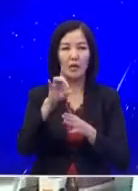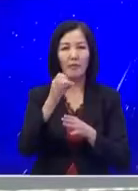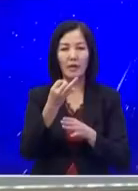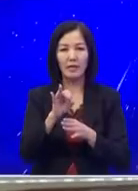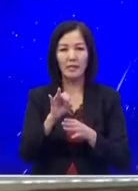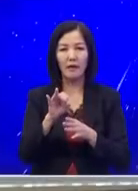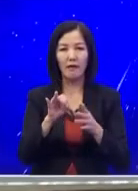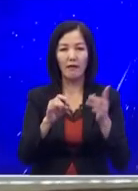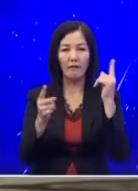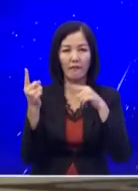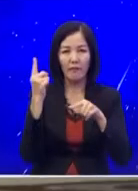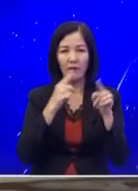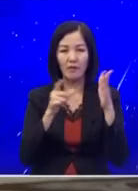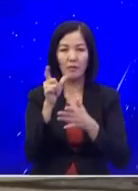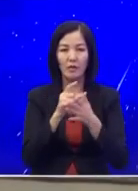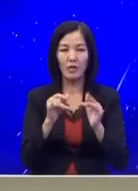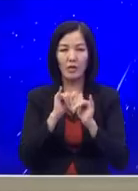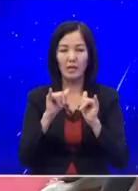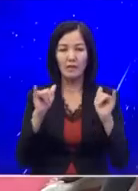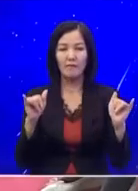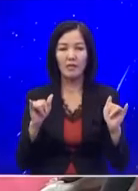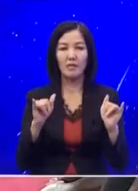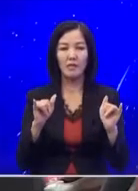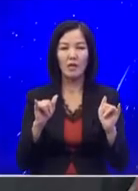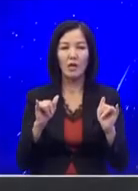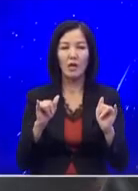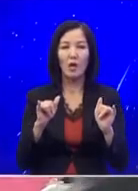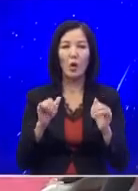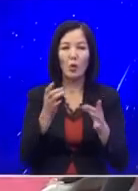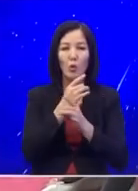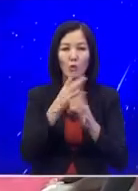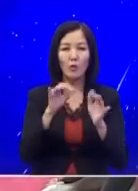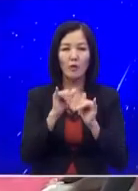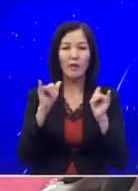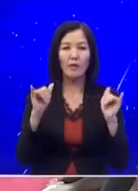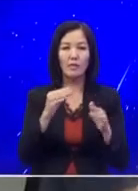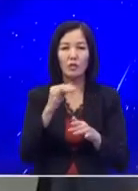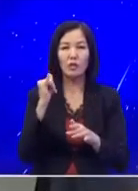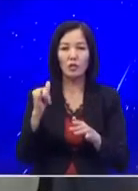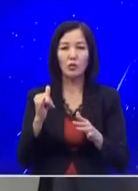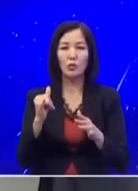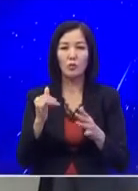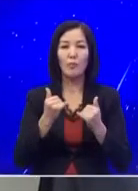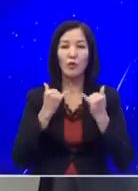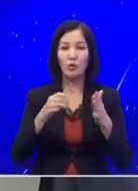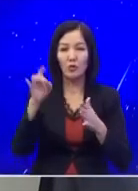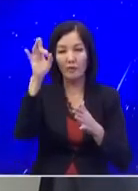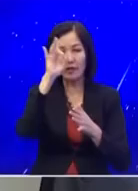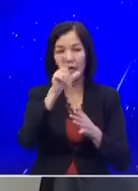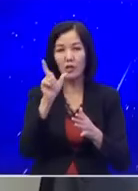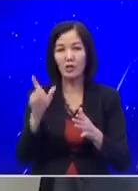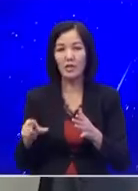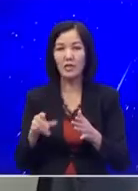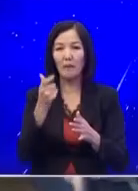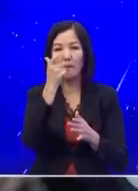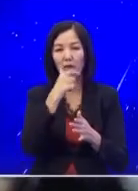ритор внес весомый вклад в развитие культурного наследия ЖТСУ, за что ему присвоено звание почетного гражданина Панфиловского района.